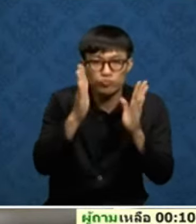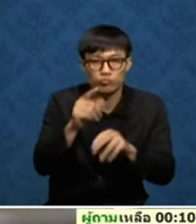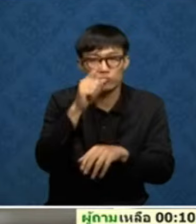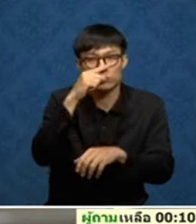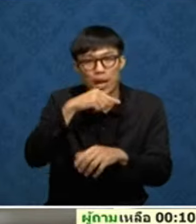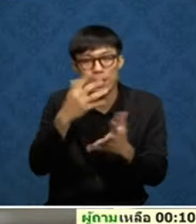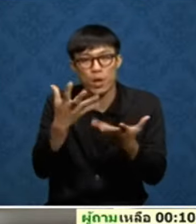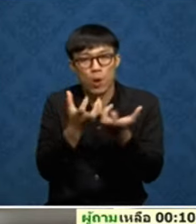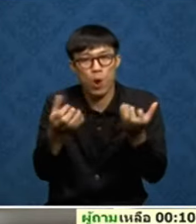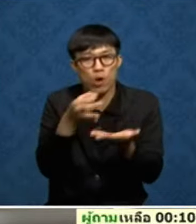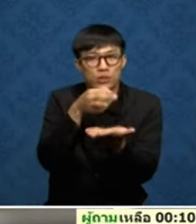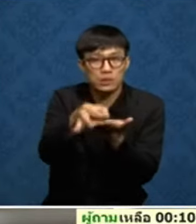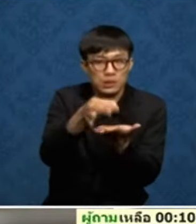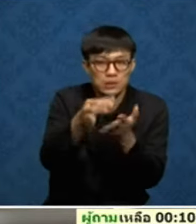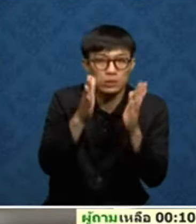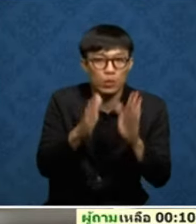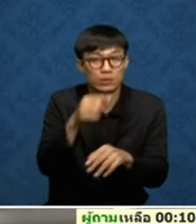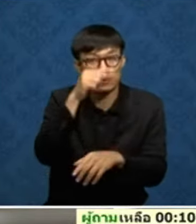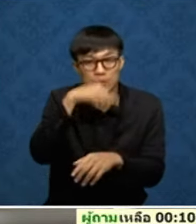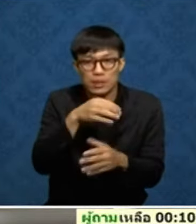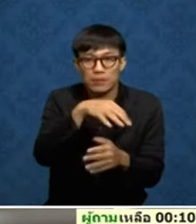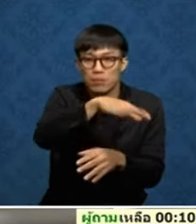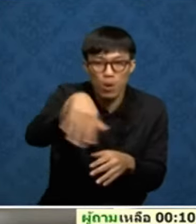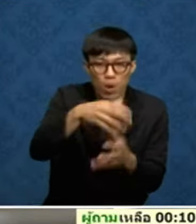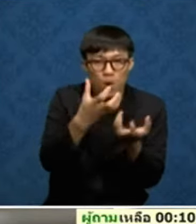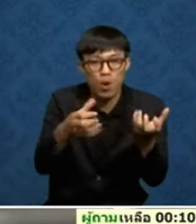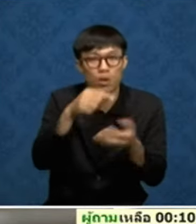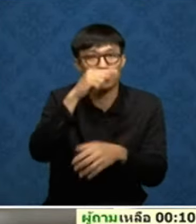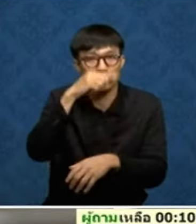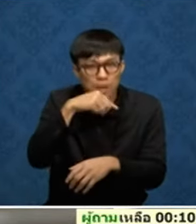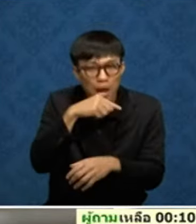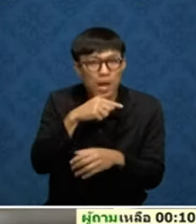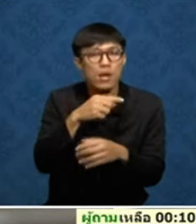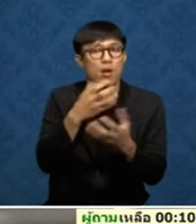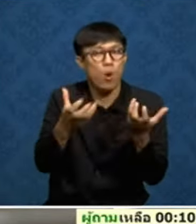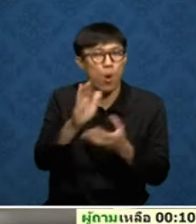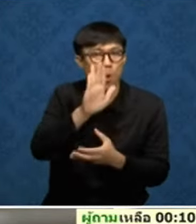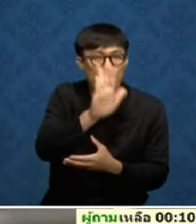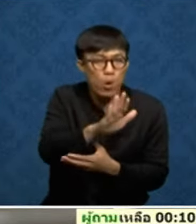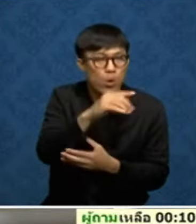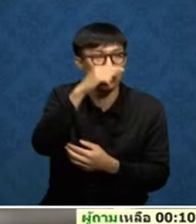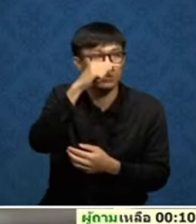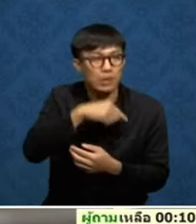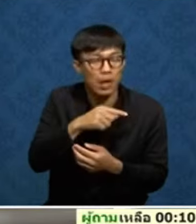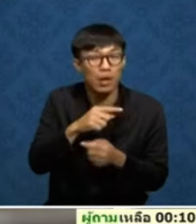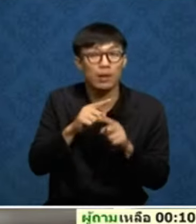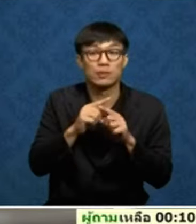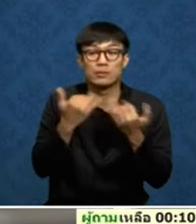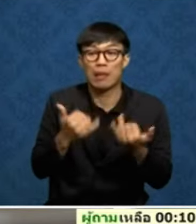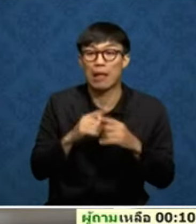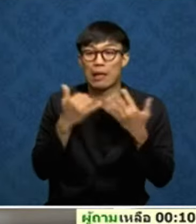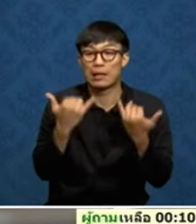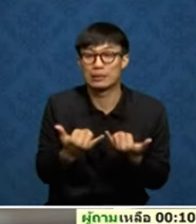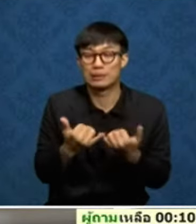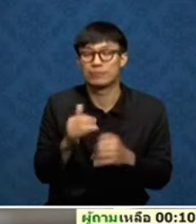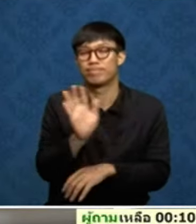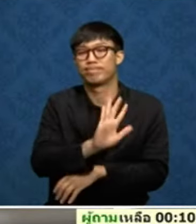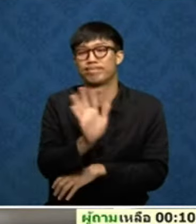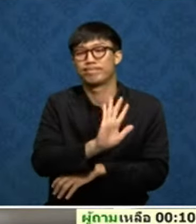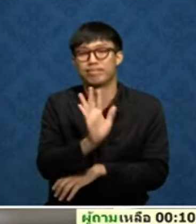ยครับให้เศรษฐกิจในพื้นที่เราโตไปพร้อมกับเขาให้มีโลคอลคอนเทน ตอนนี้อ่ะครับไหนครับโลคอลคอนเท